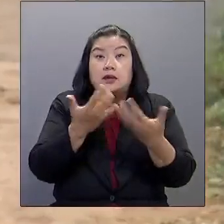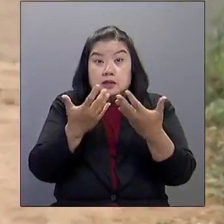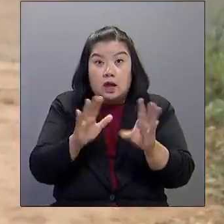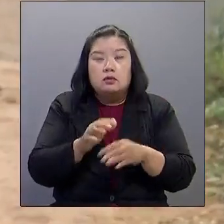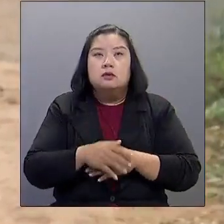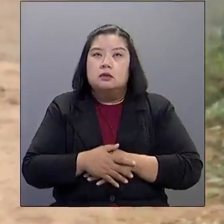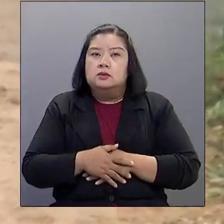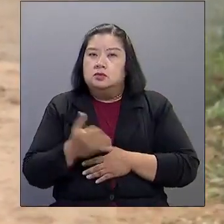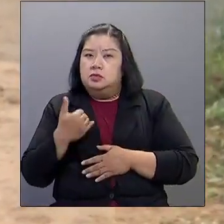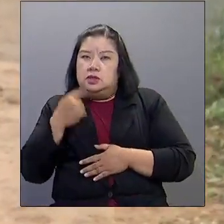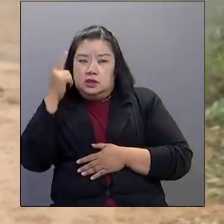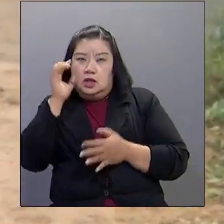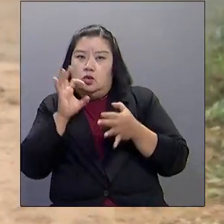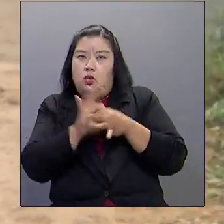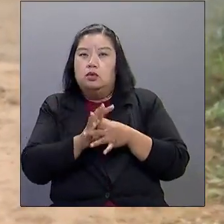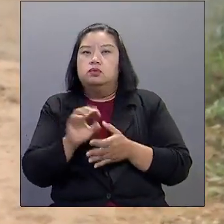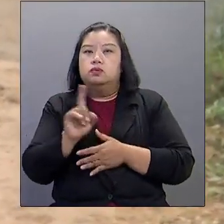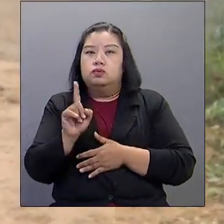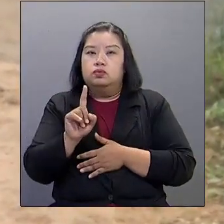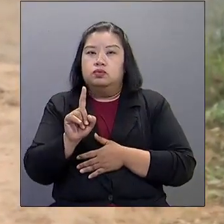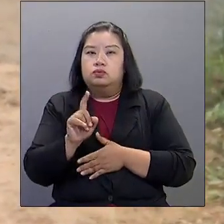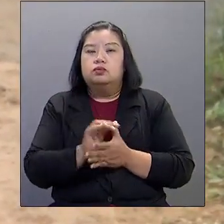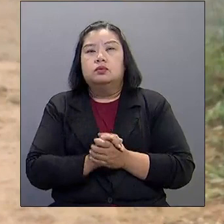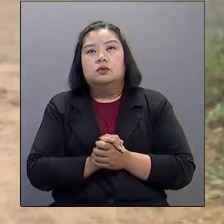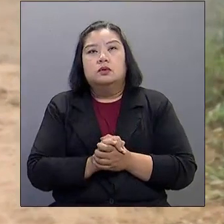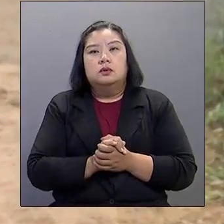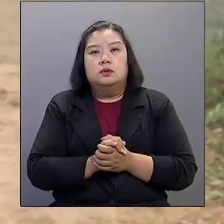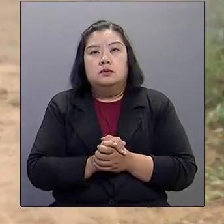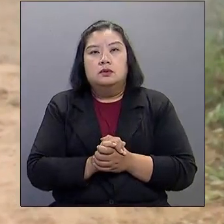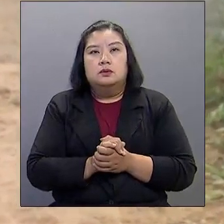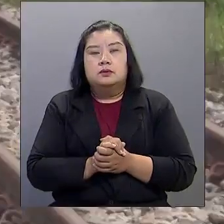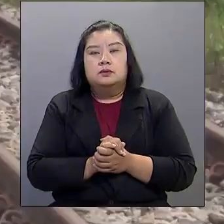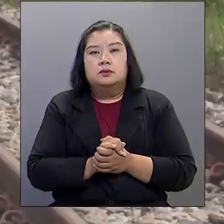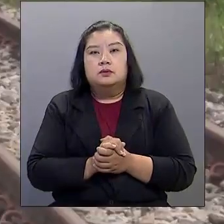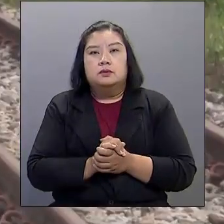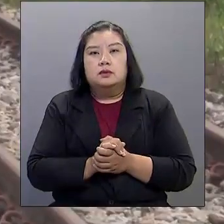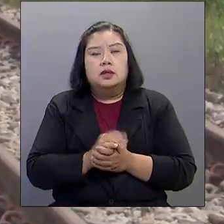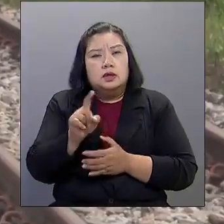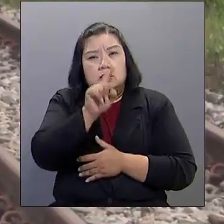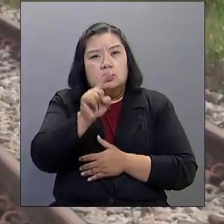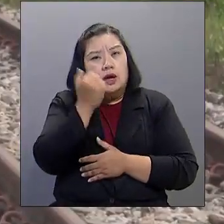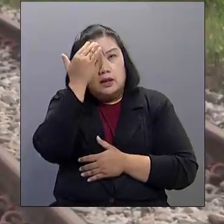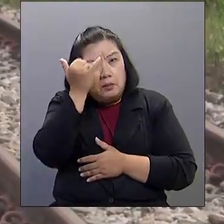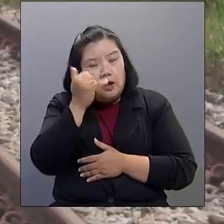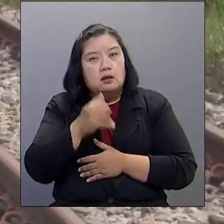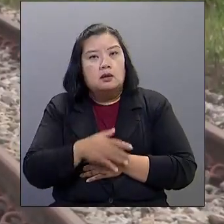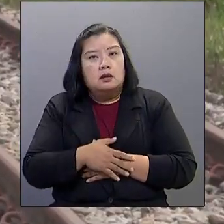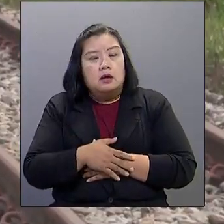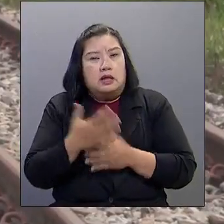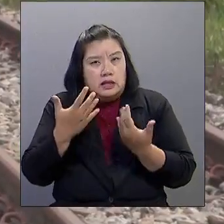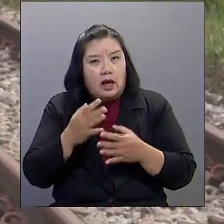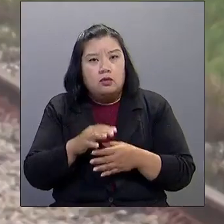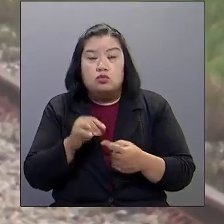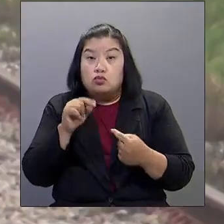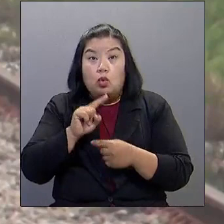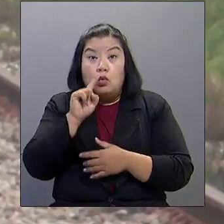ให้มีความกังวลกันว่าเป็นเพราะอะไรที่ทำให้การตรวจสอบของเจ้าหน้าที่ในช่วงเวล